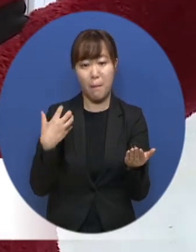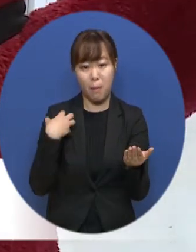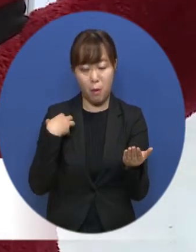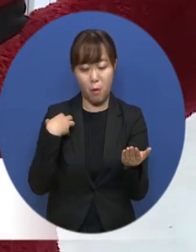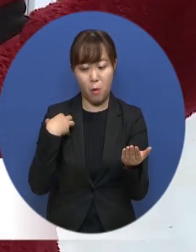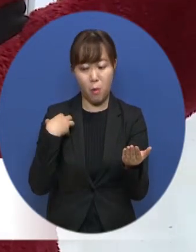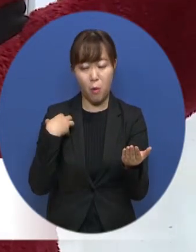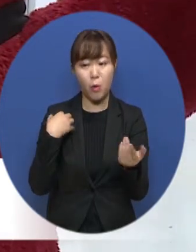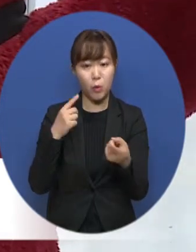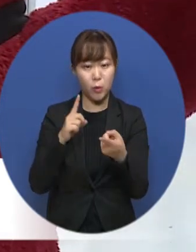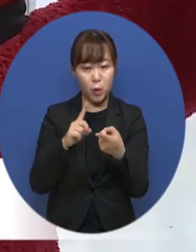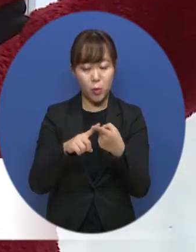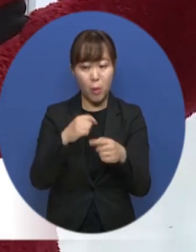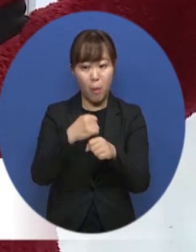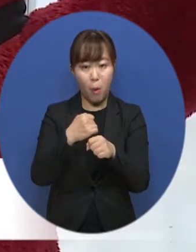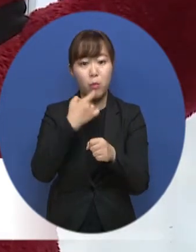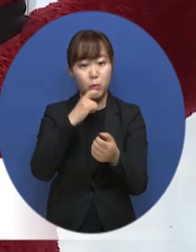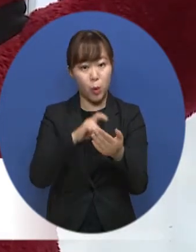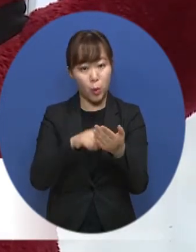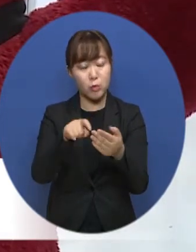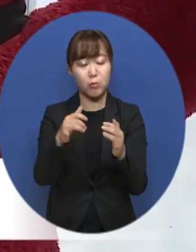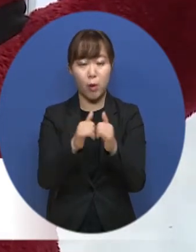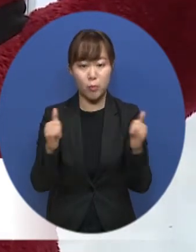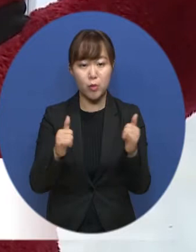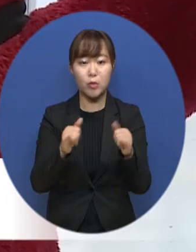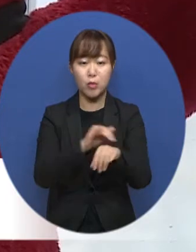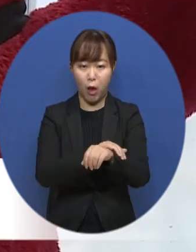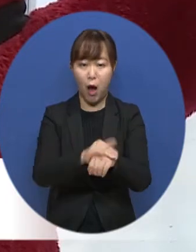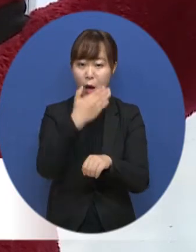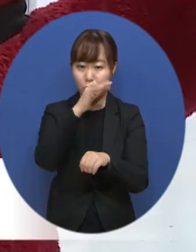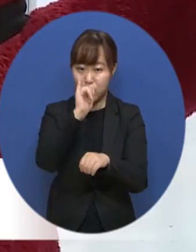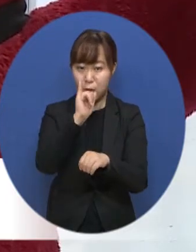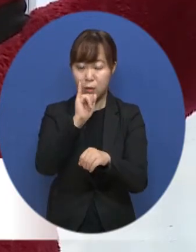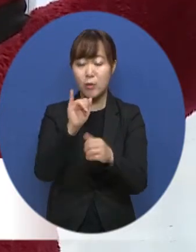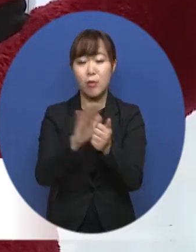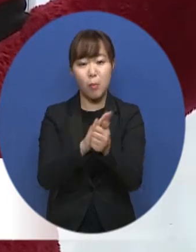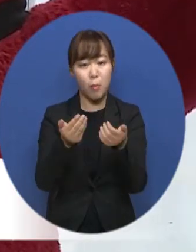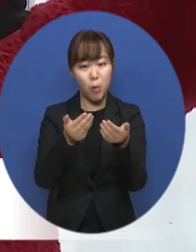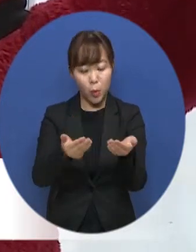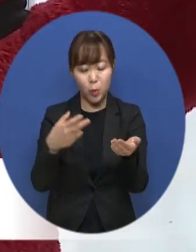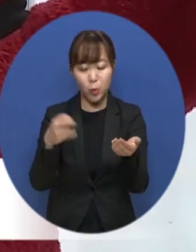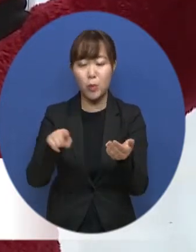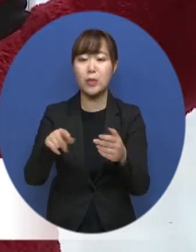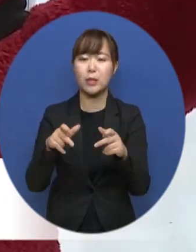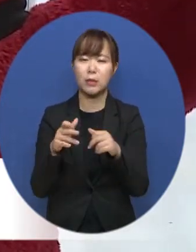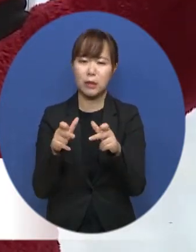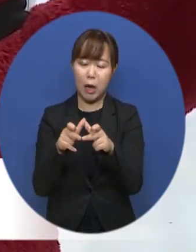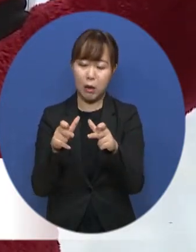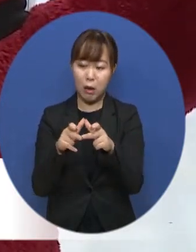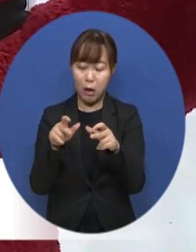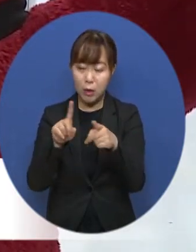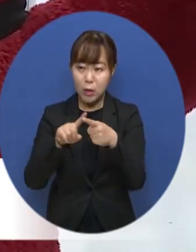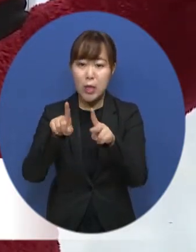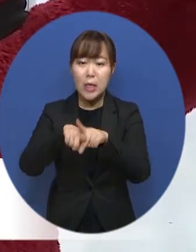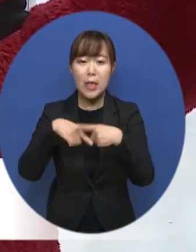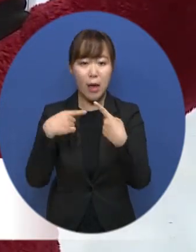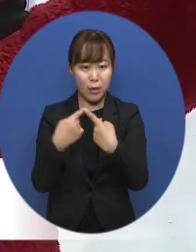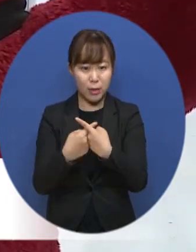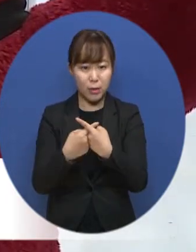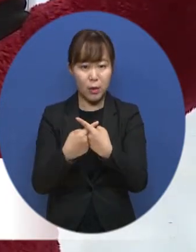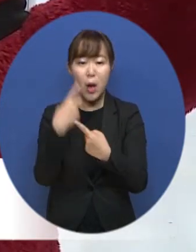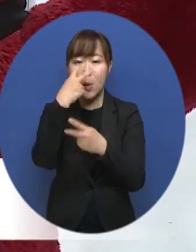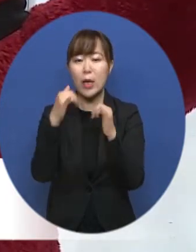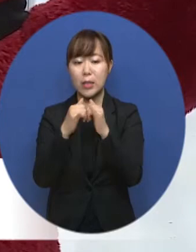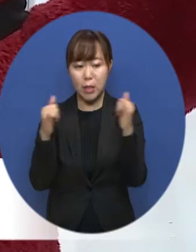쉽게 만들어서 의 사람들이 잘 할 수 있게 예 그렇게 제공해 주고 또 이 장애를 이해하는 벨리